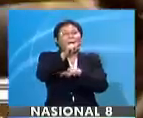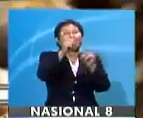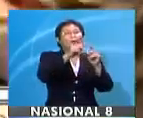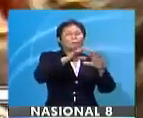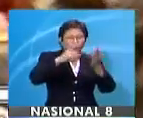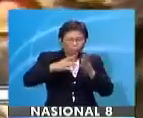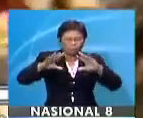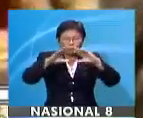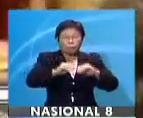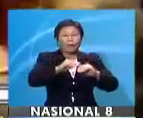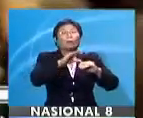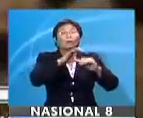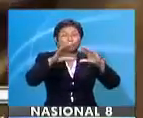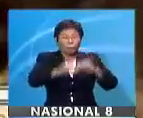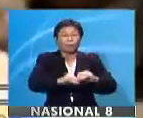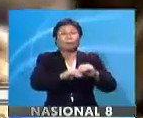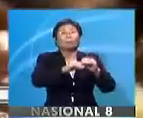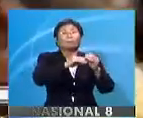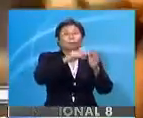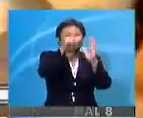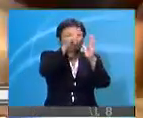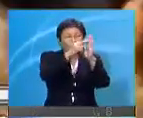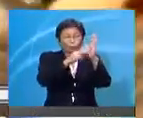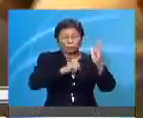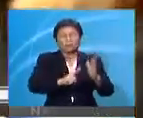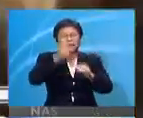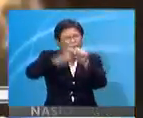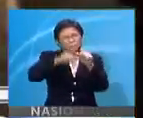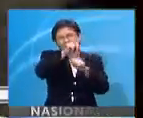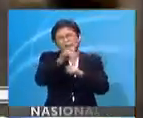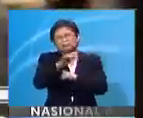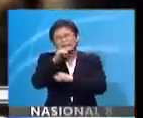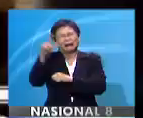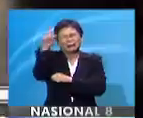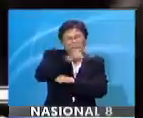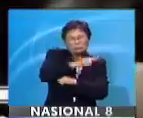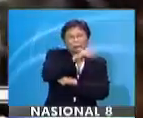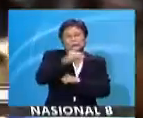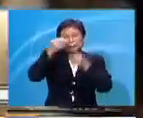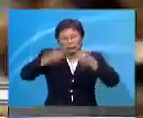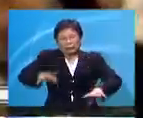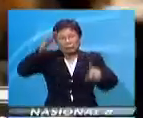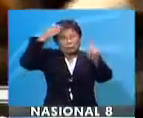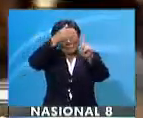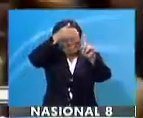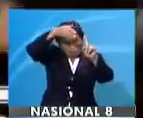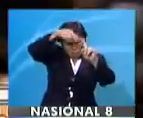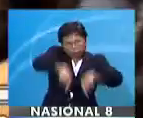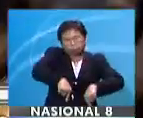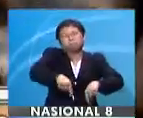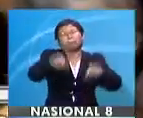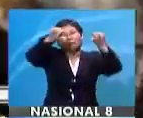berpendapat setiap perbuatan zikir yang dilakukan haruslah tidak keterlaluan sehingga menghilangkan matlamat asalnya untuk